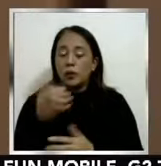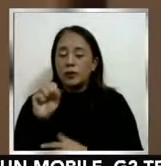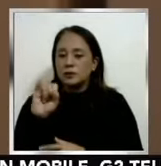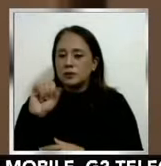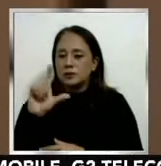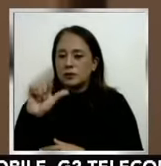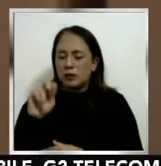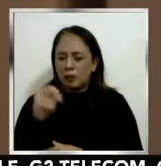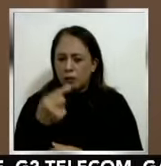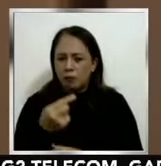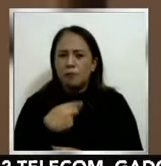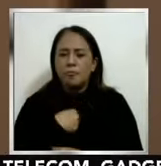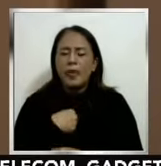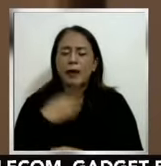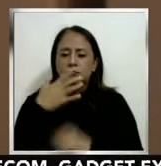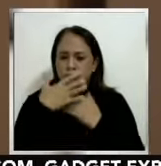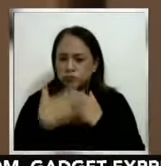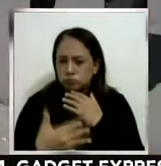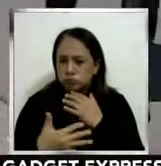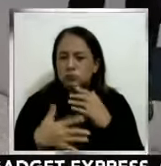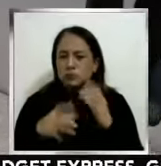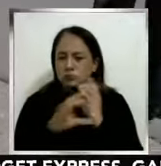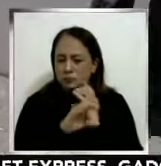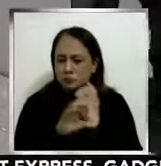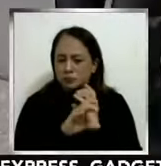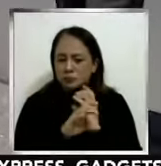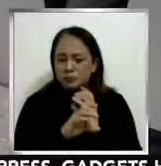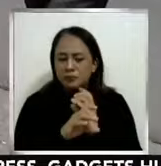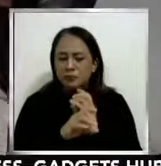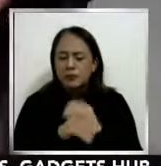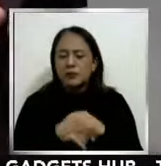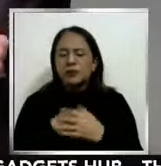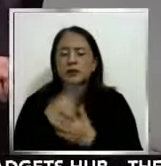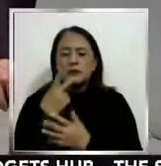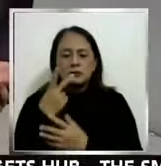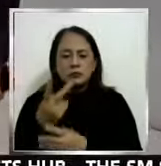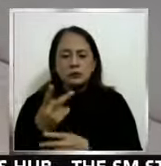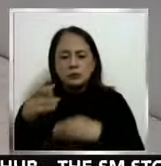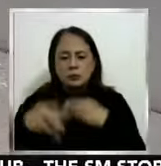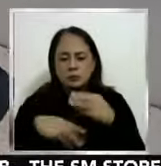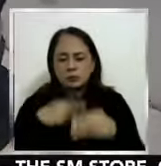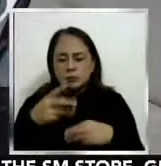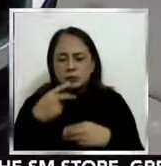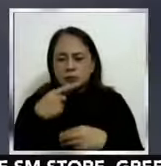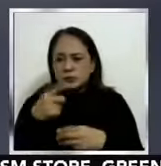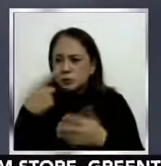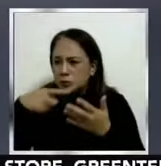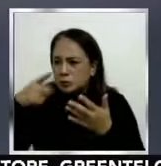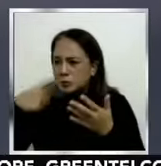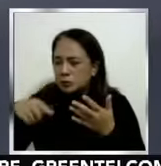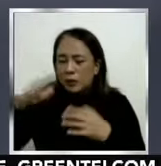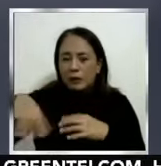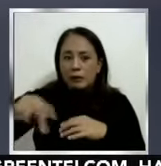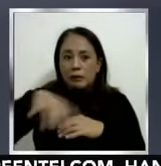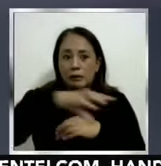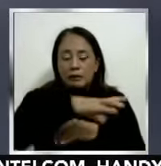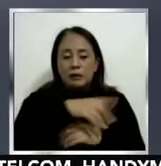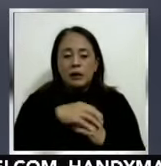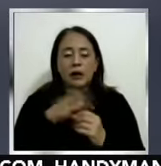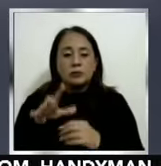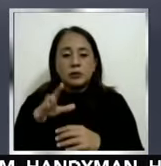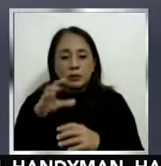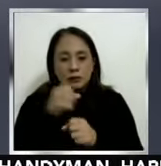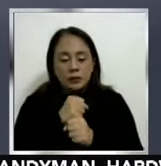ng dugo sa gulong. Nag-backtrack ang Alfonso Police sa mga karating na lugar at nakuha nila